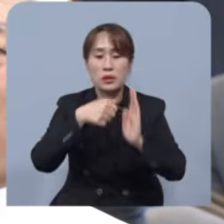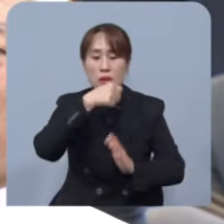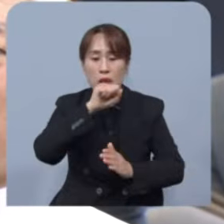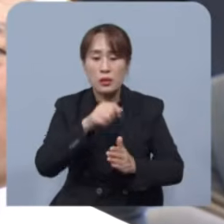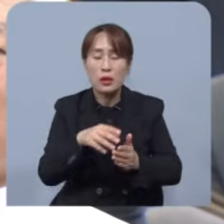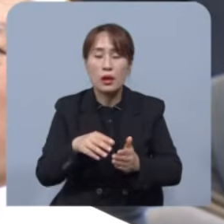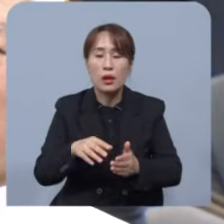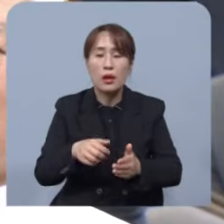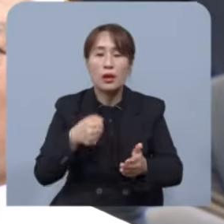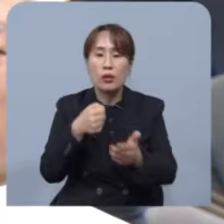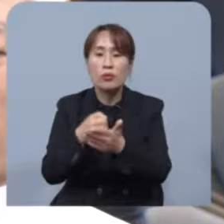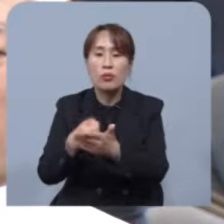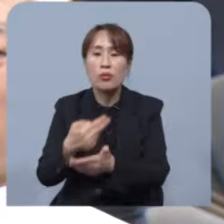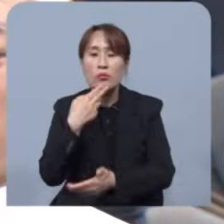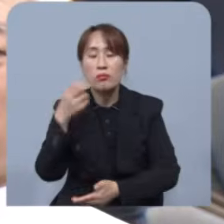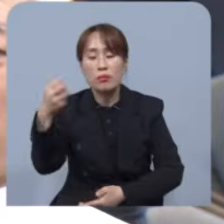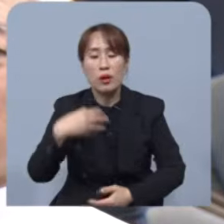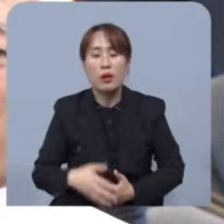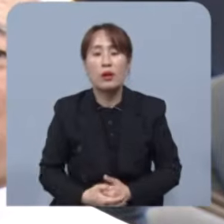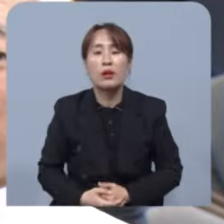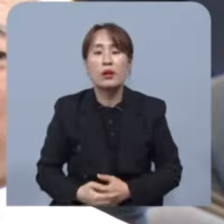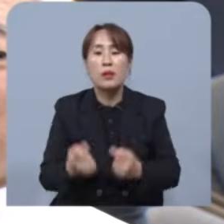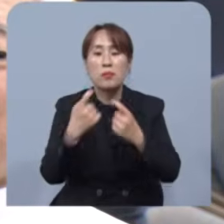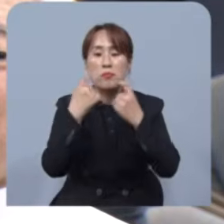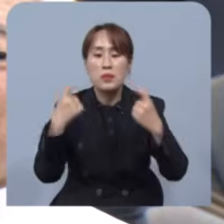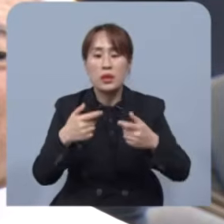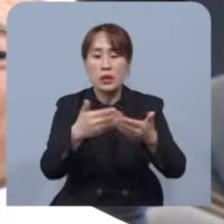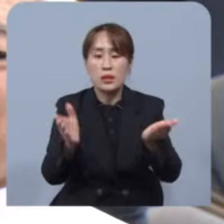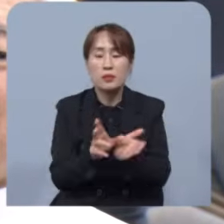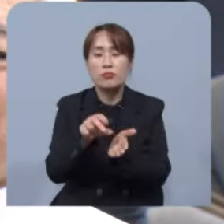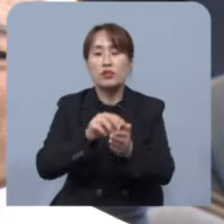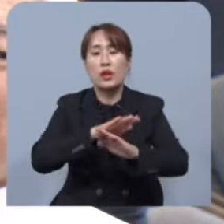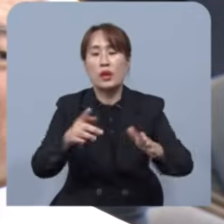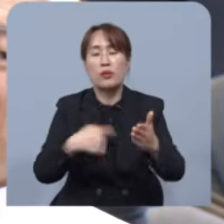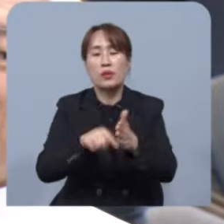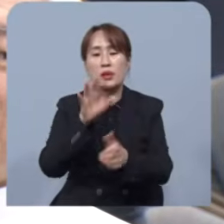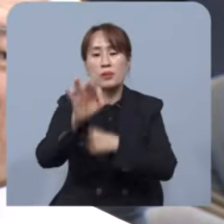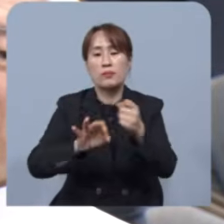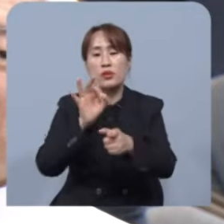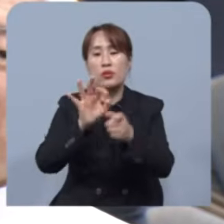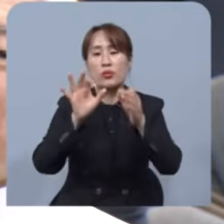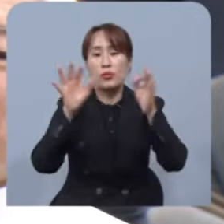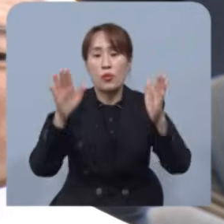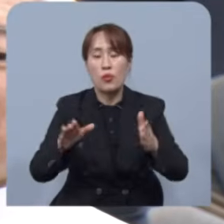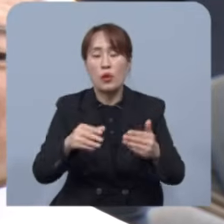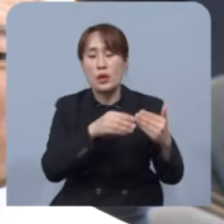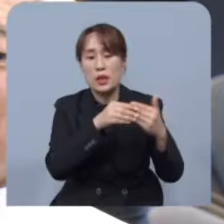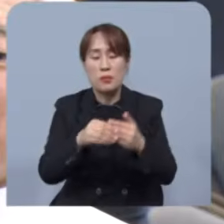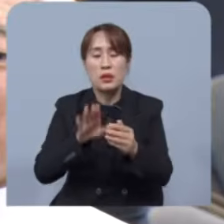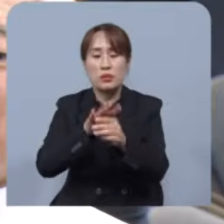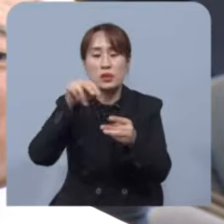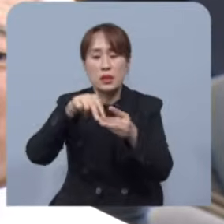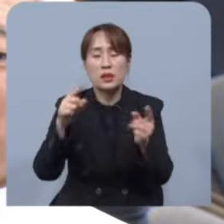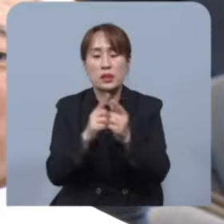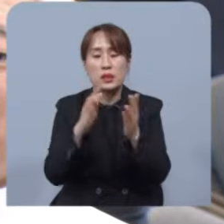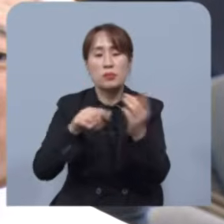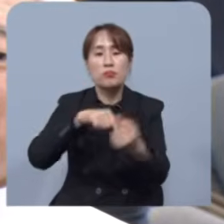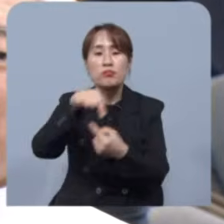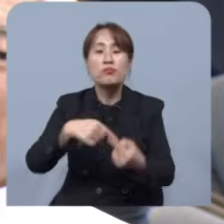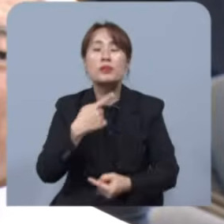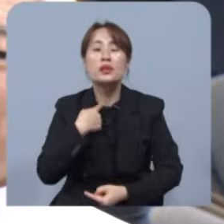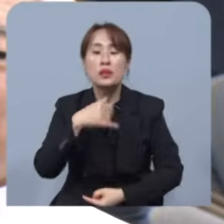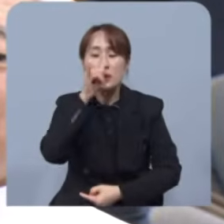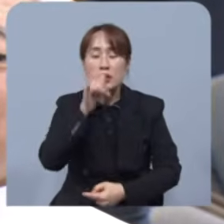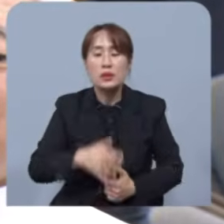안 했다라고 하시는데 그래서 민간에서 이 문제를 해결하고자 지난 10년 동안 그 입양지원 센터를 직접 운영을 했고요.